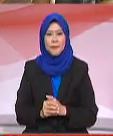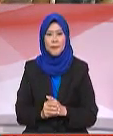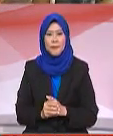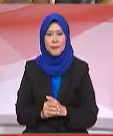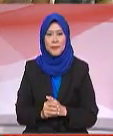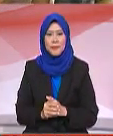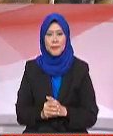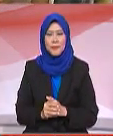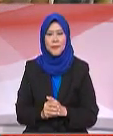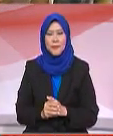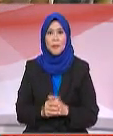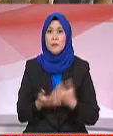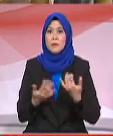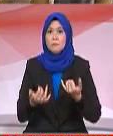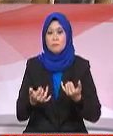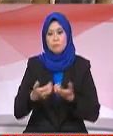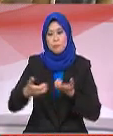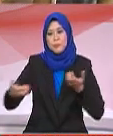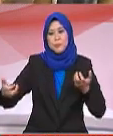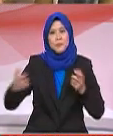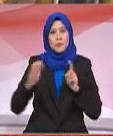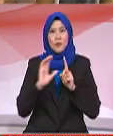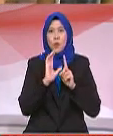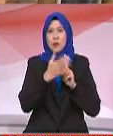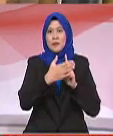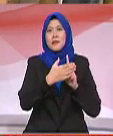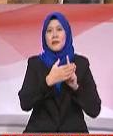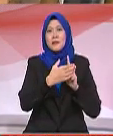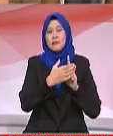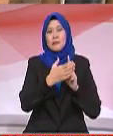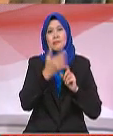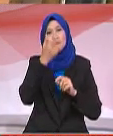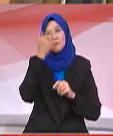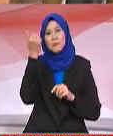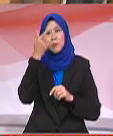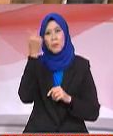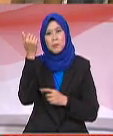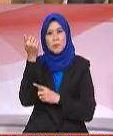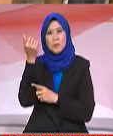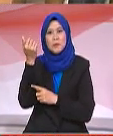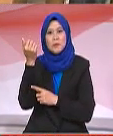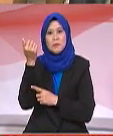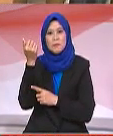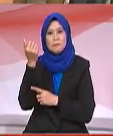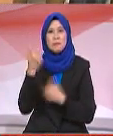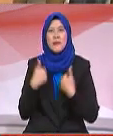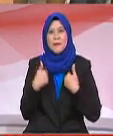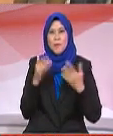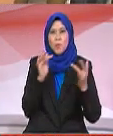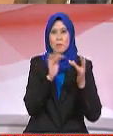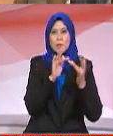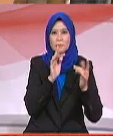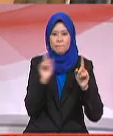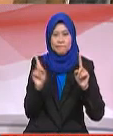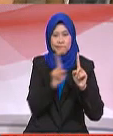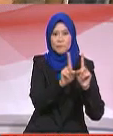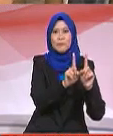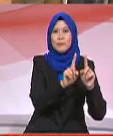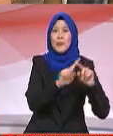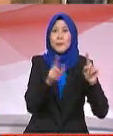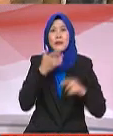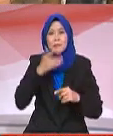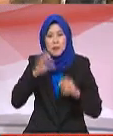Di kuarantinkan dulu sebab ada ni kan ada kontak rapat, tapi